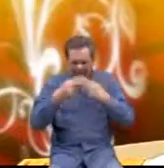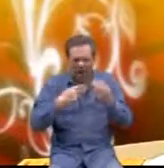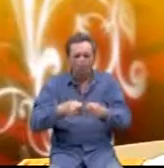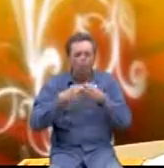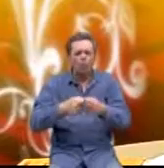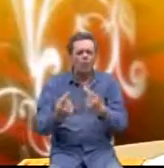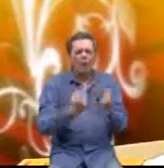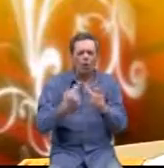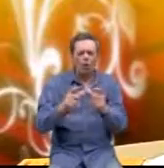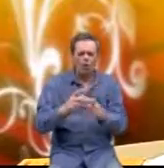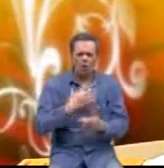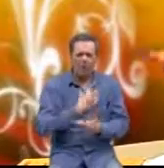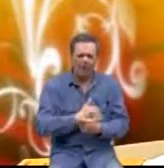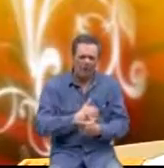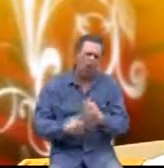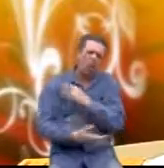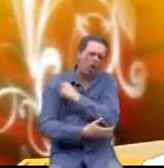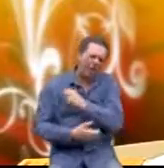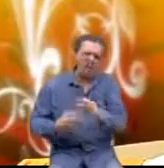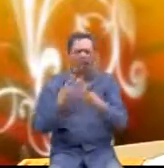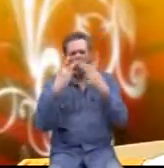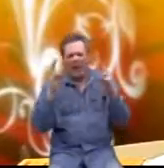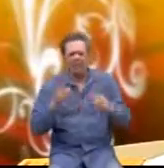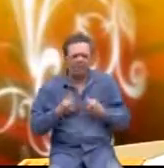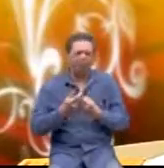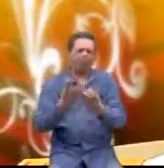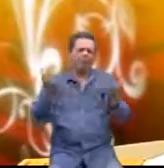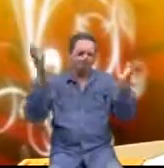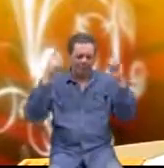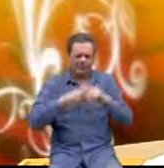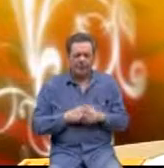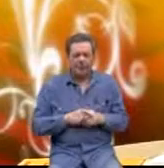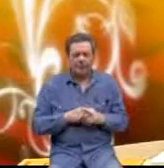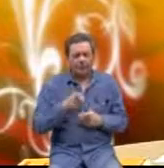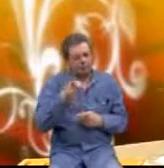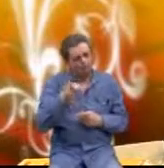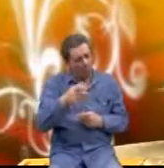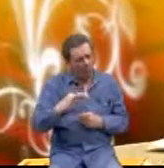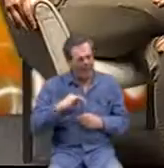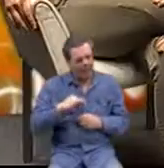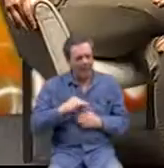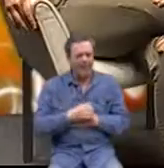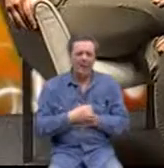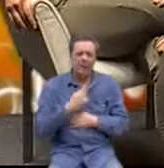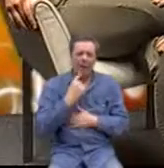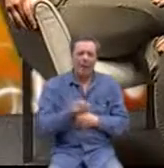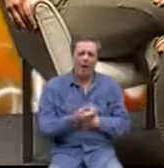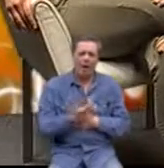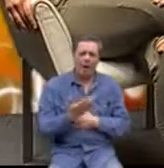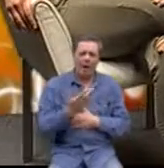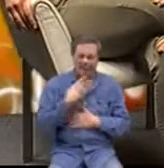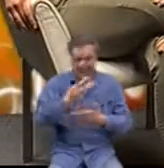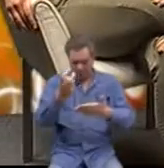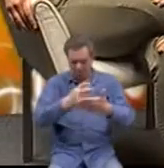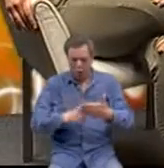Hrvatskoj, kako smo i siromaštvo i bogatstvo i te percepcije koje kakve. I on je vrlo interesantno rekao nešto kad sam